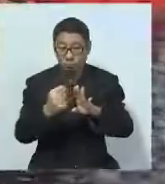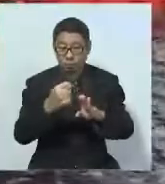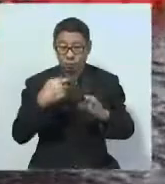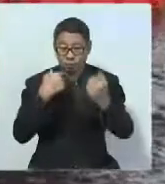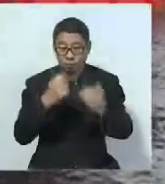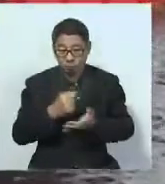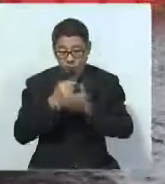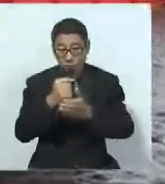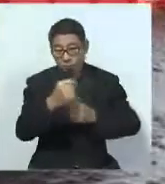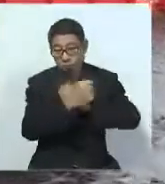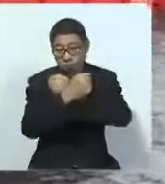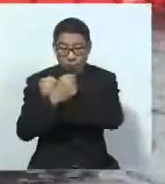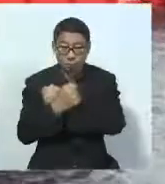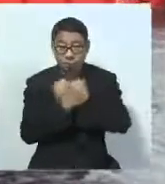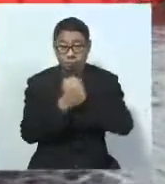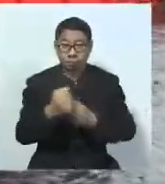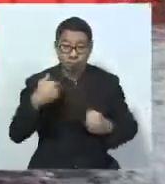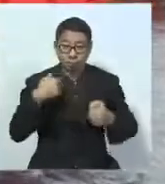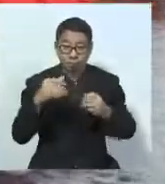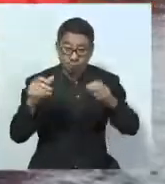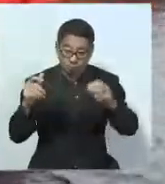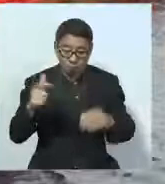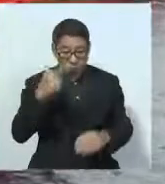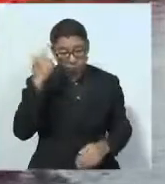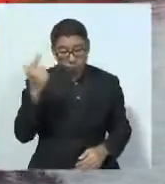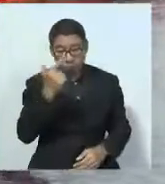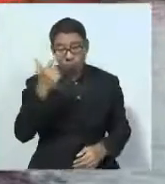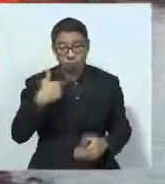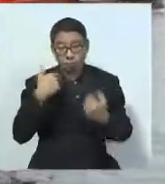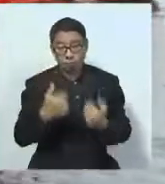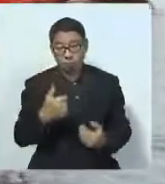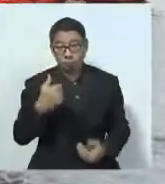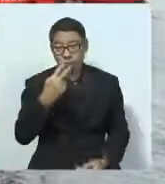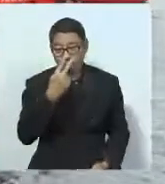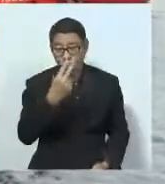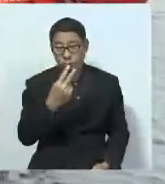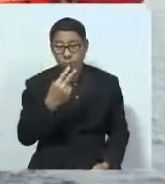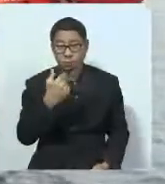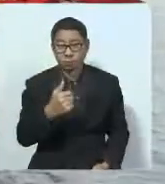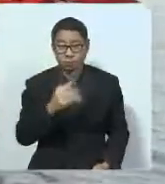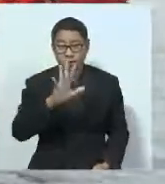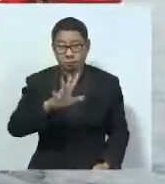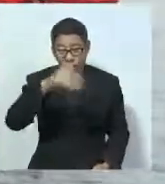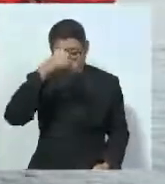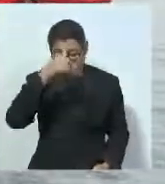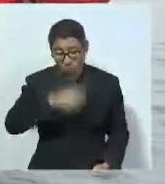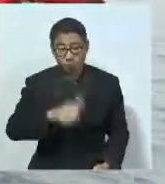งดันเข้ามาใช้เพื่อป้องกันปัญหาการเกิดก้อนลมในเส้นเลือดหรือว่าบับเบิ้ลด้วยนะคะ ก็5 วันทราบแล้วนะครับ ค่ะ